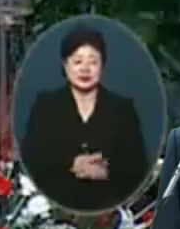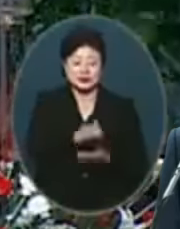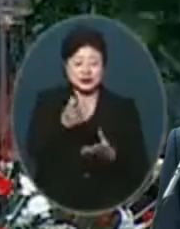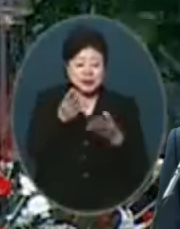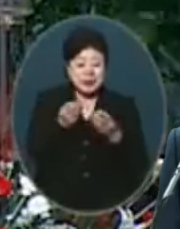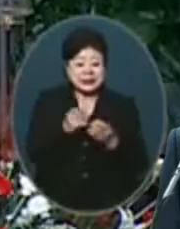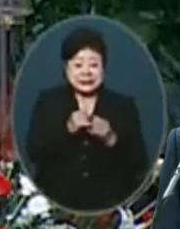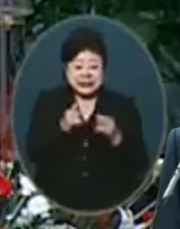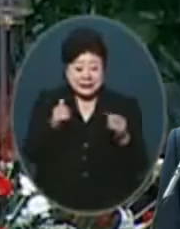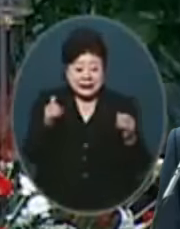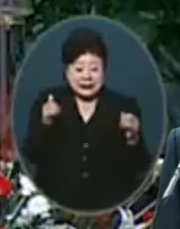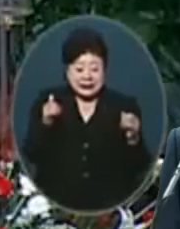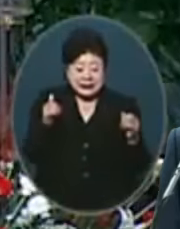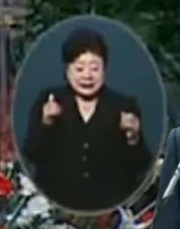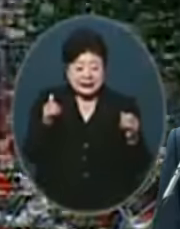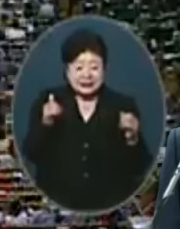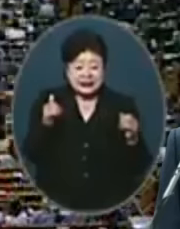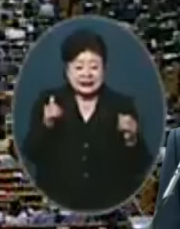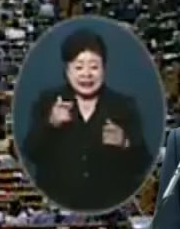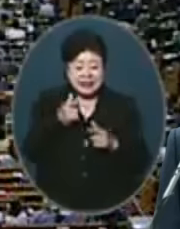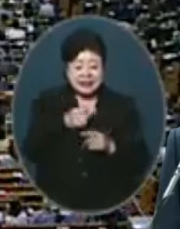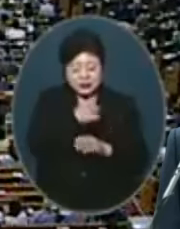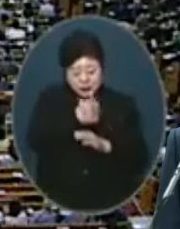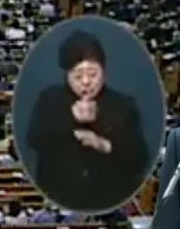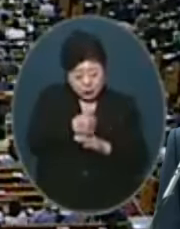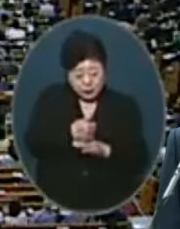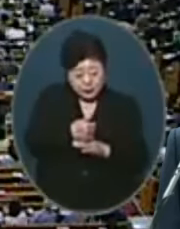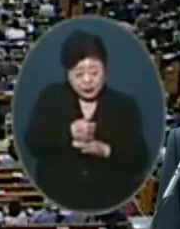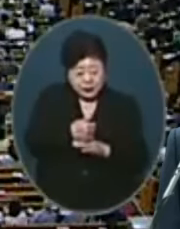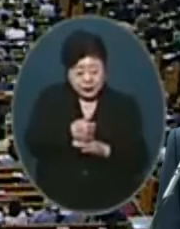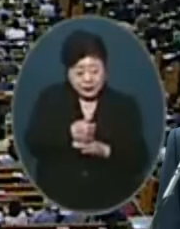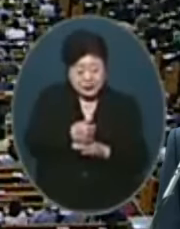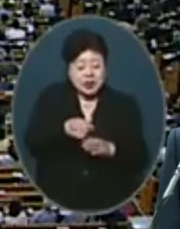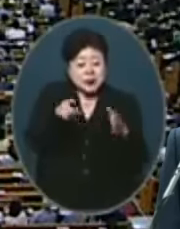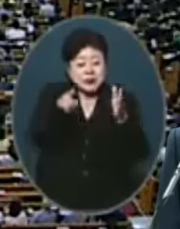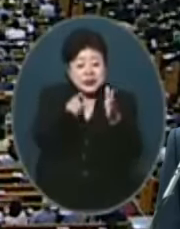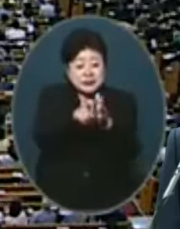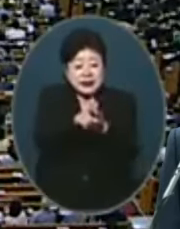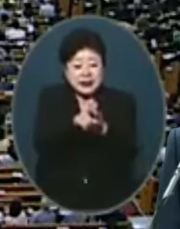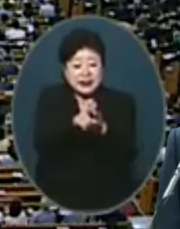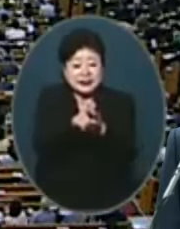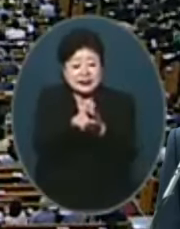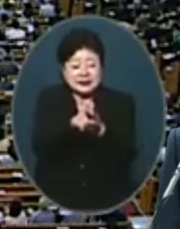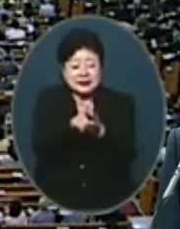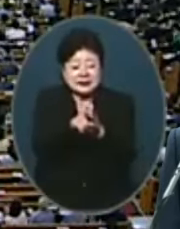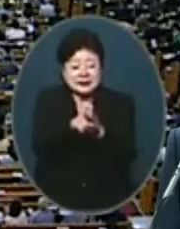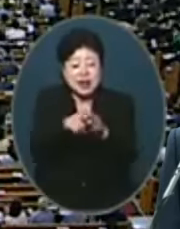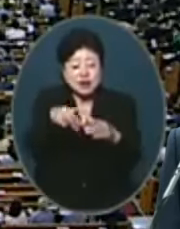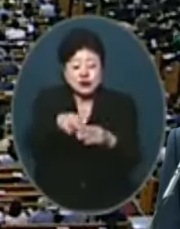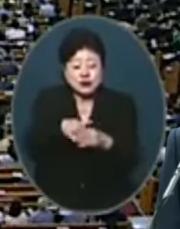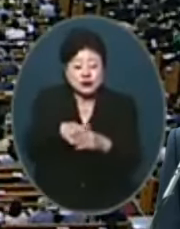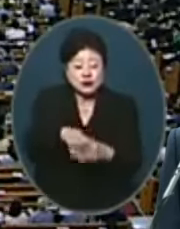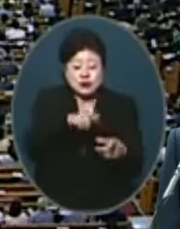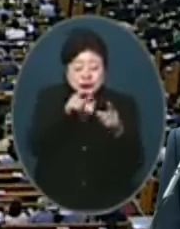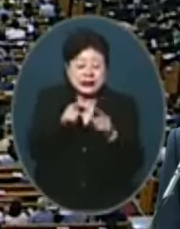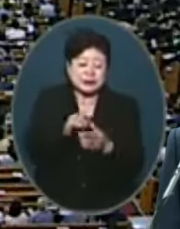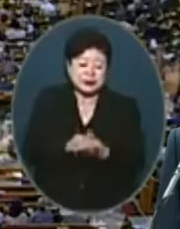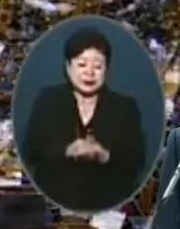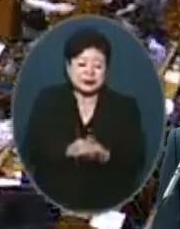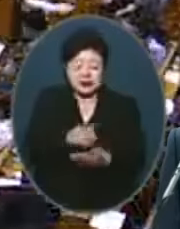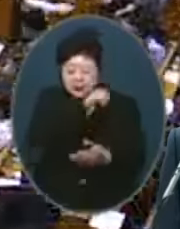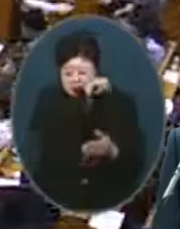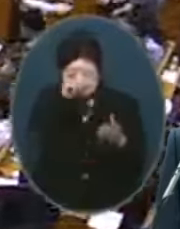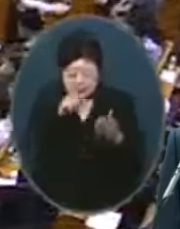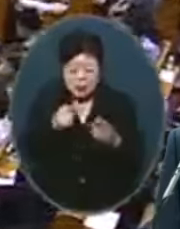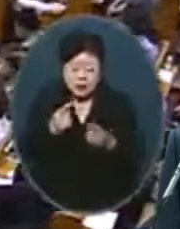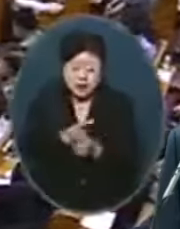우리 많은 사람들이 예수 그리스도의 신앙을 종교적으로 삼고